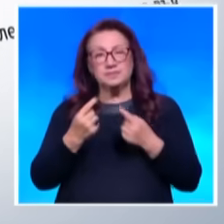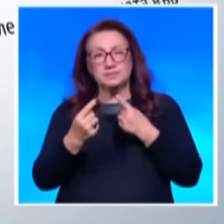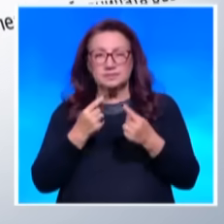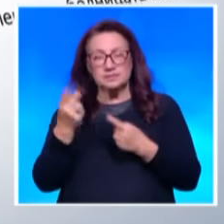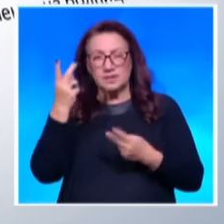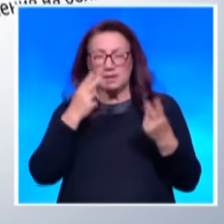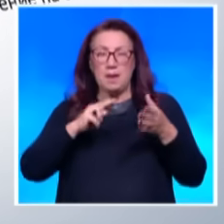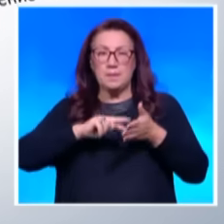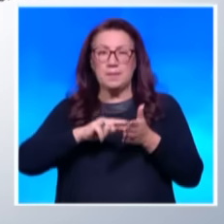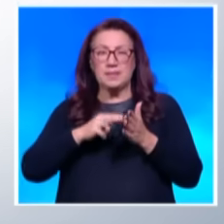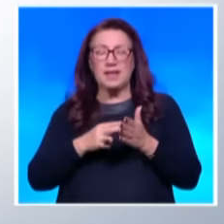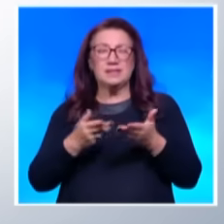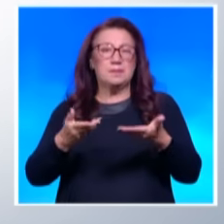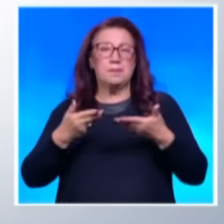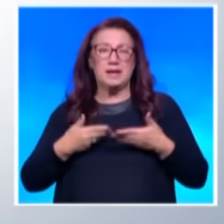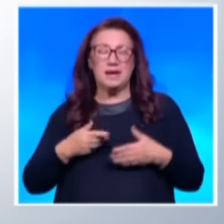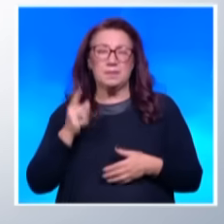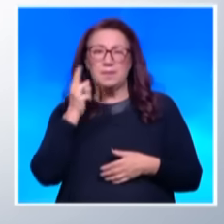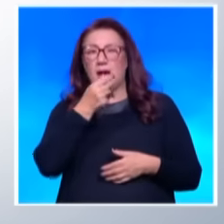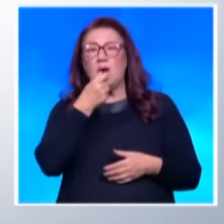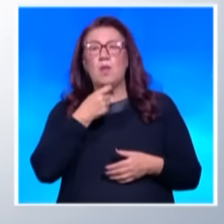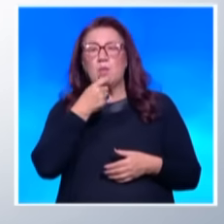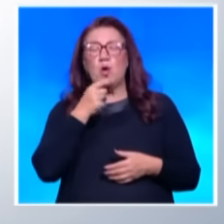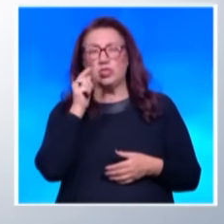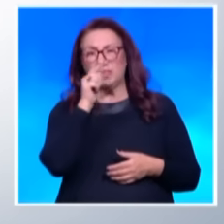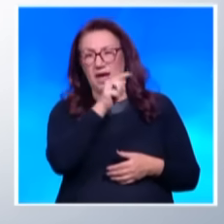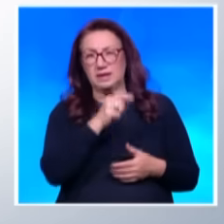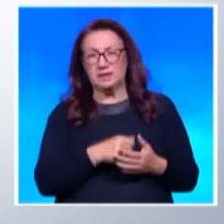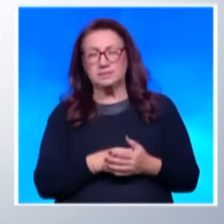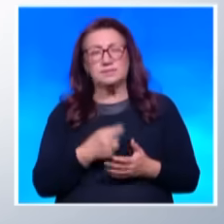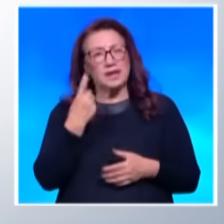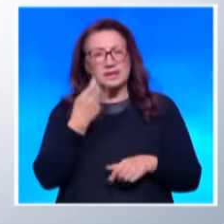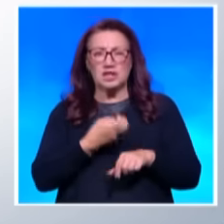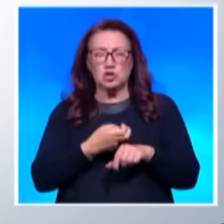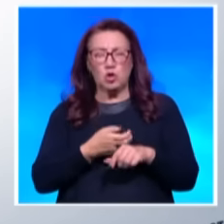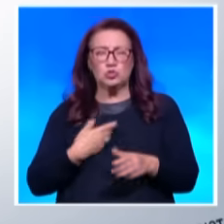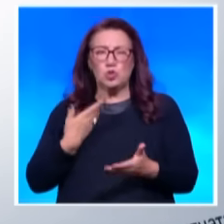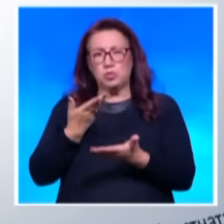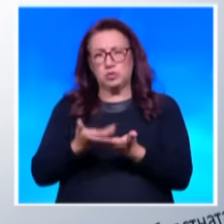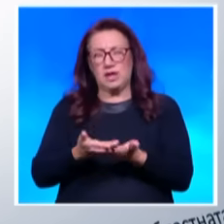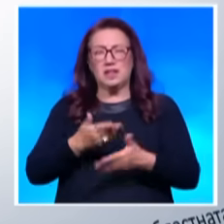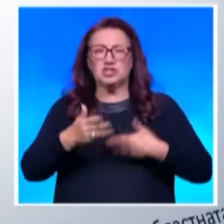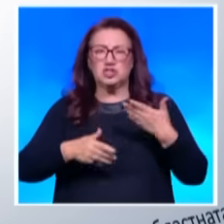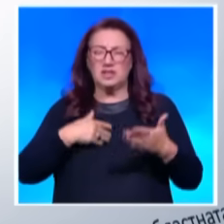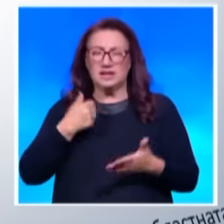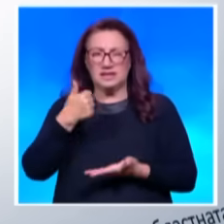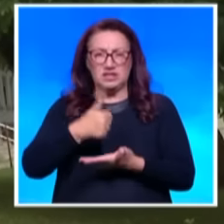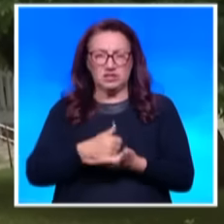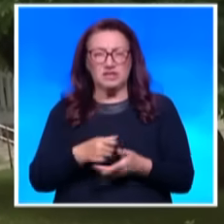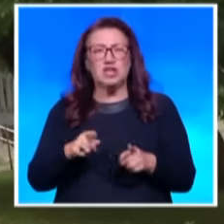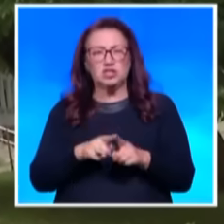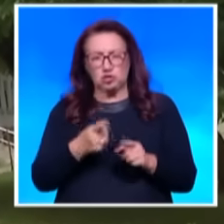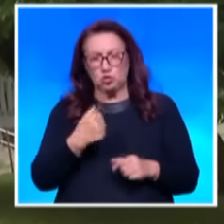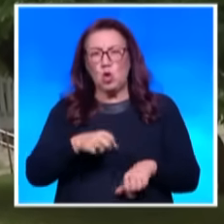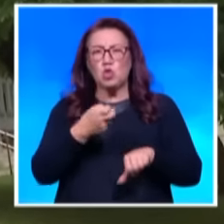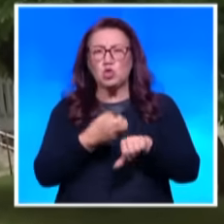пациенти да се осъществява в Монтана. Един лекар вече е подал документи за назначаване. Водят се разговори с квалифициран специалист от столицата